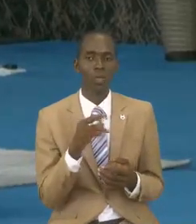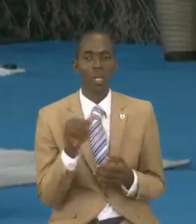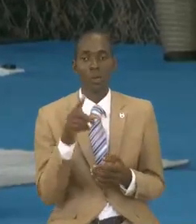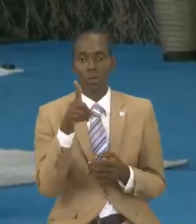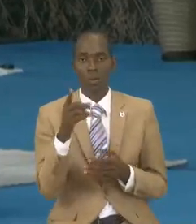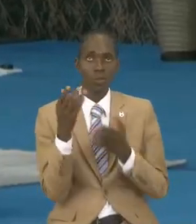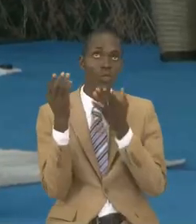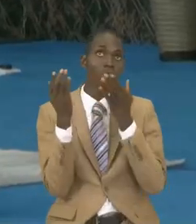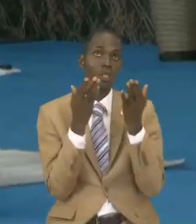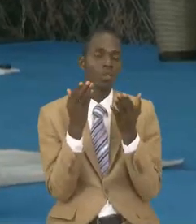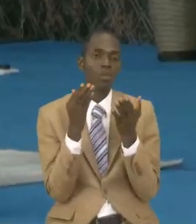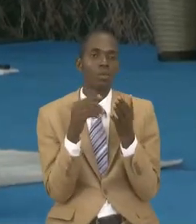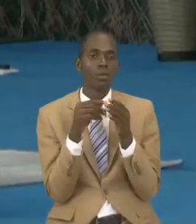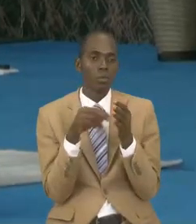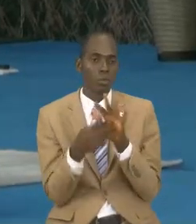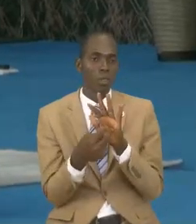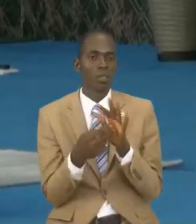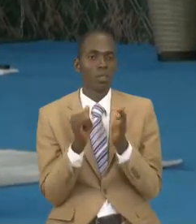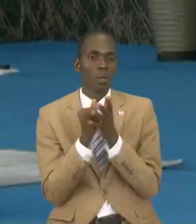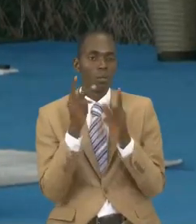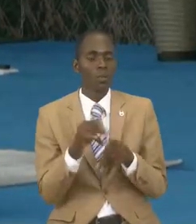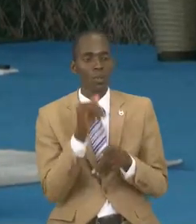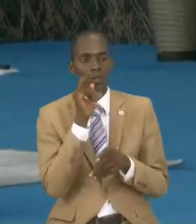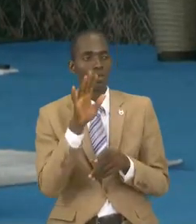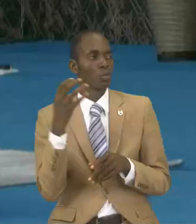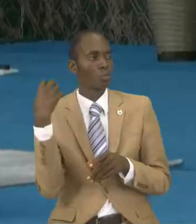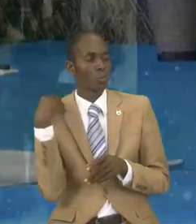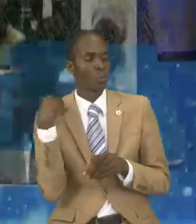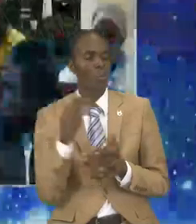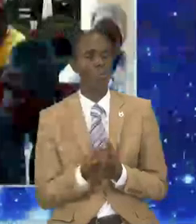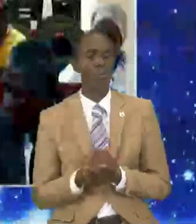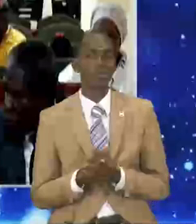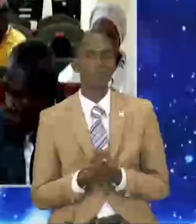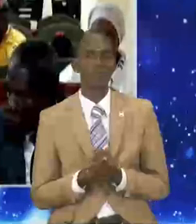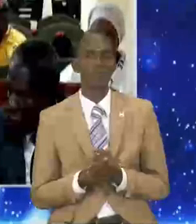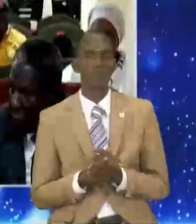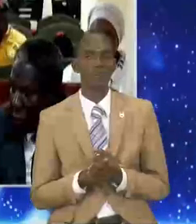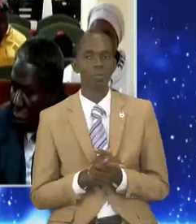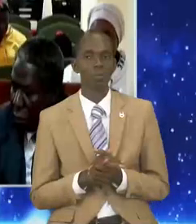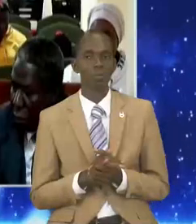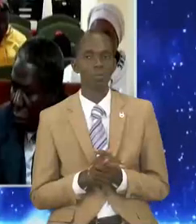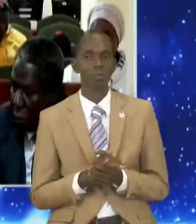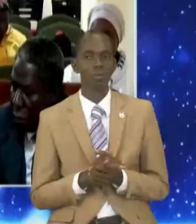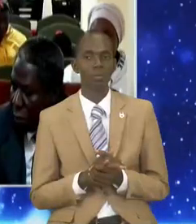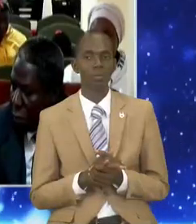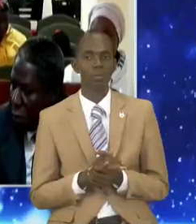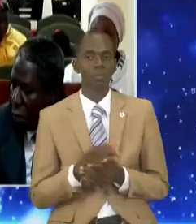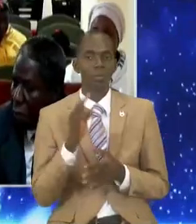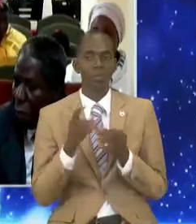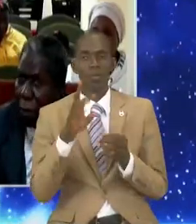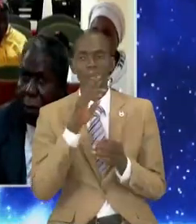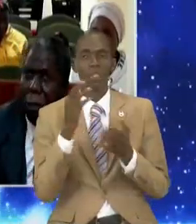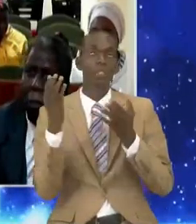Qui que vous servez est votre maître. Les serviteurs servent leur maître. Si